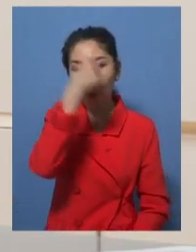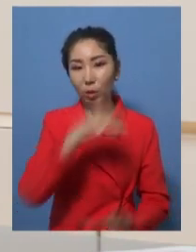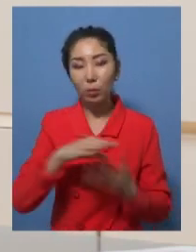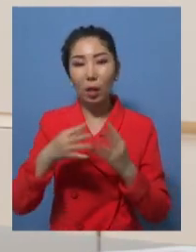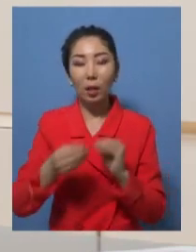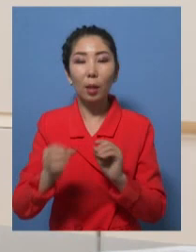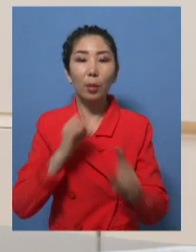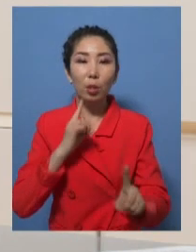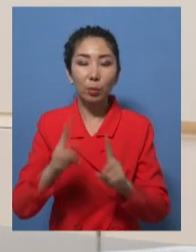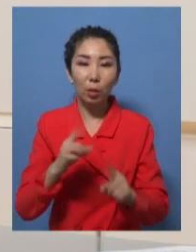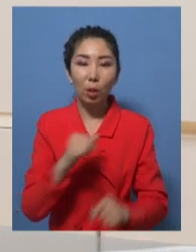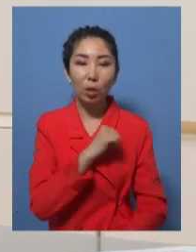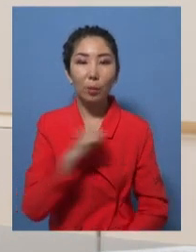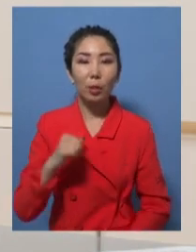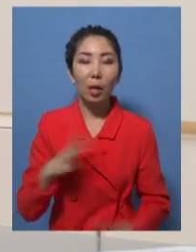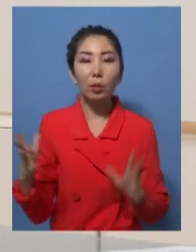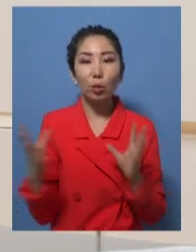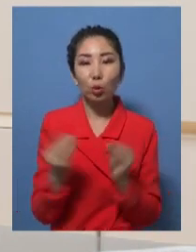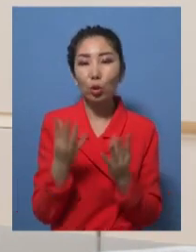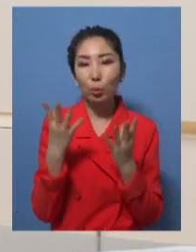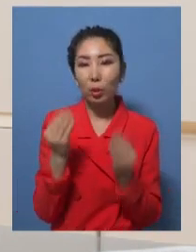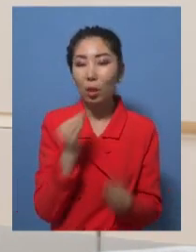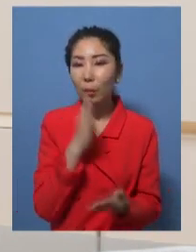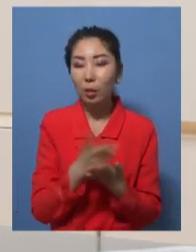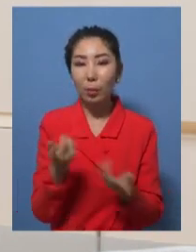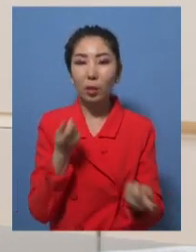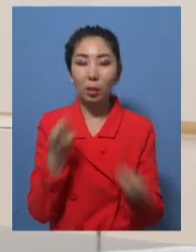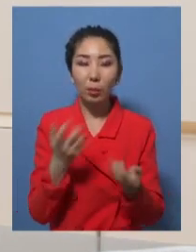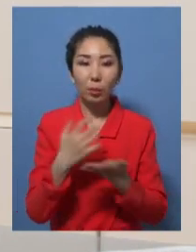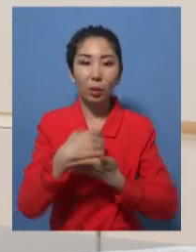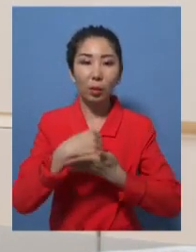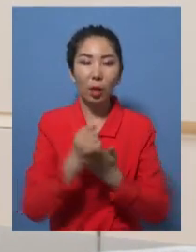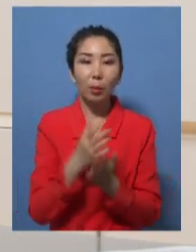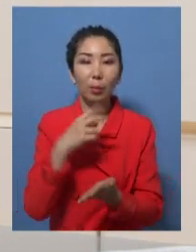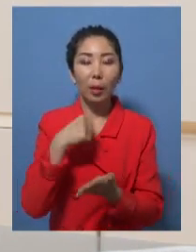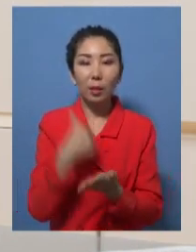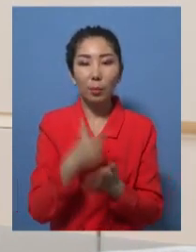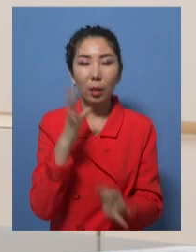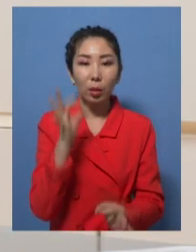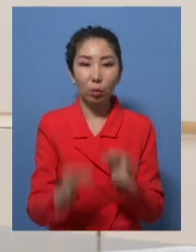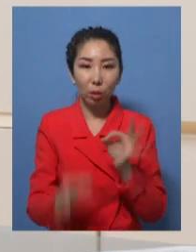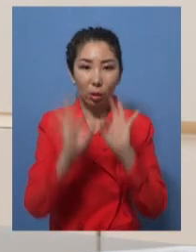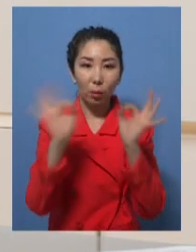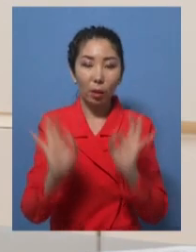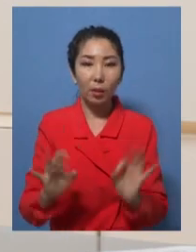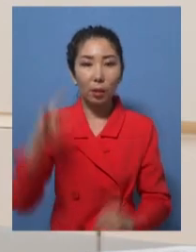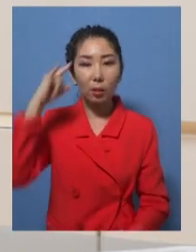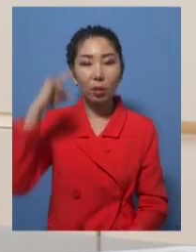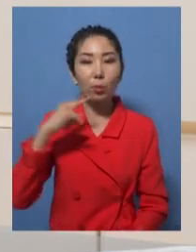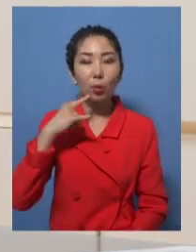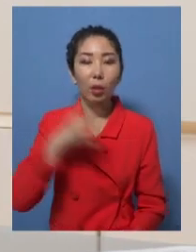алқа мәжілісі. Енді өзімізде жақын арада болады. Ол кезде басшымыз белгілеп береді. Бас прокуратураның жаңағы Қазақстан